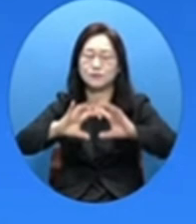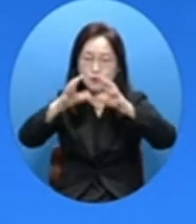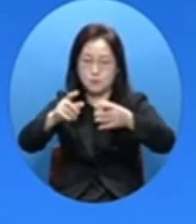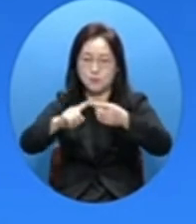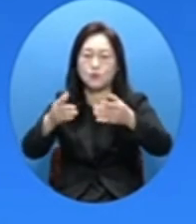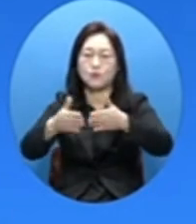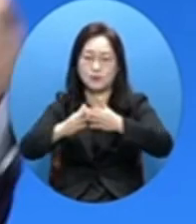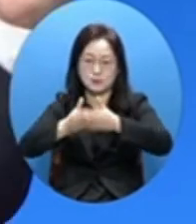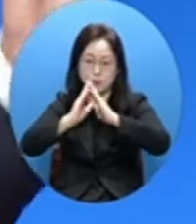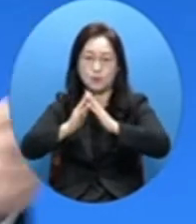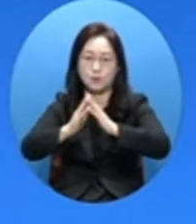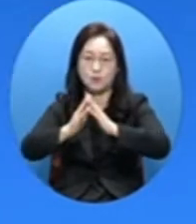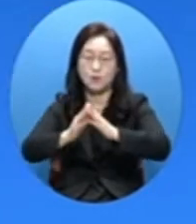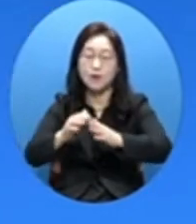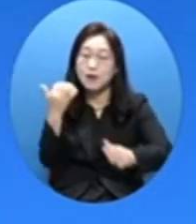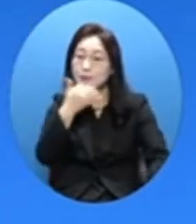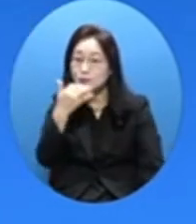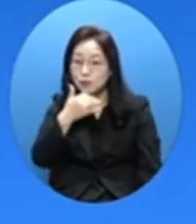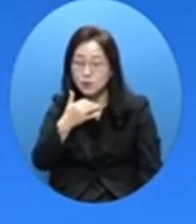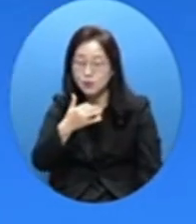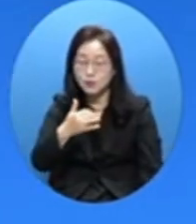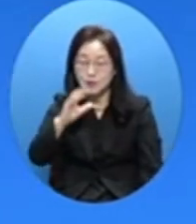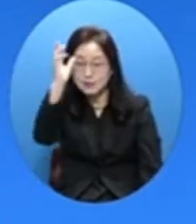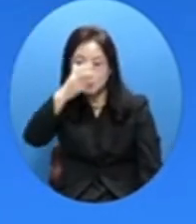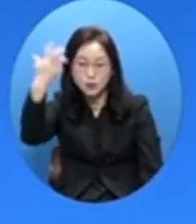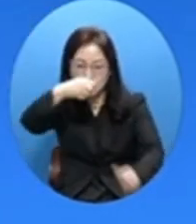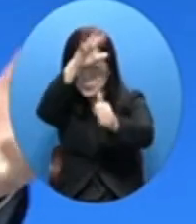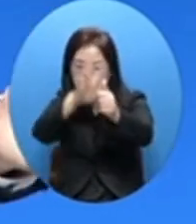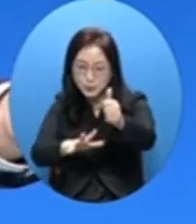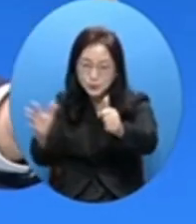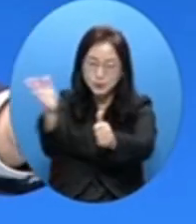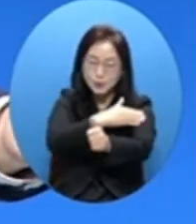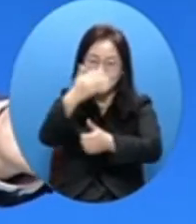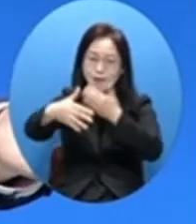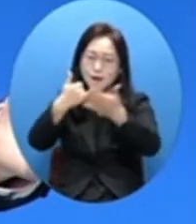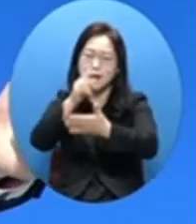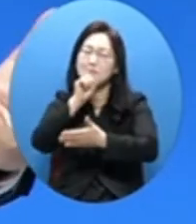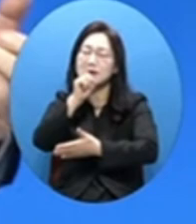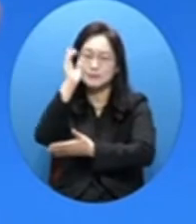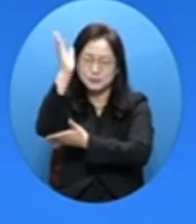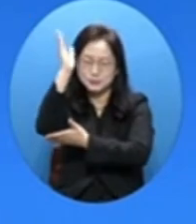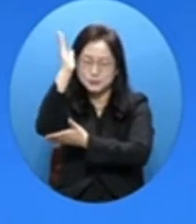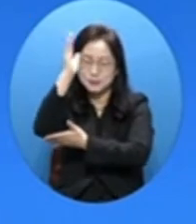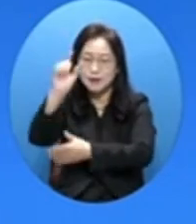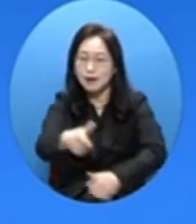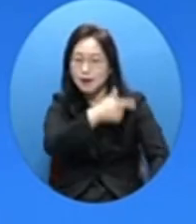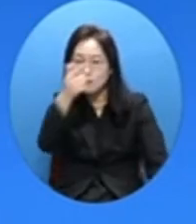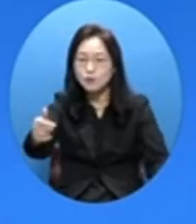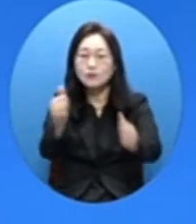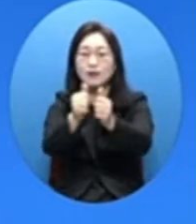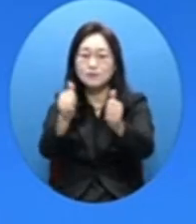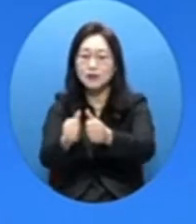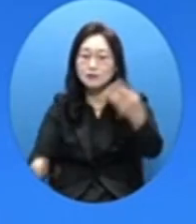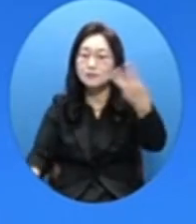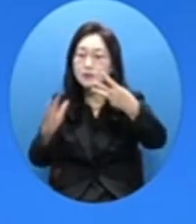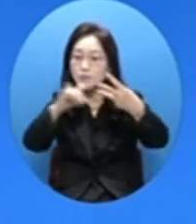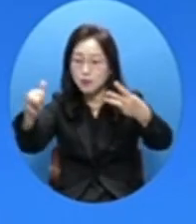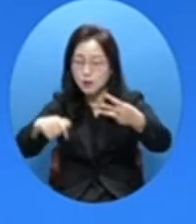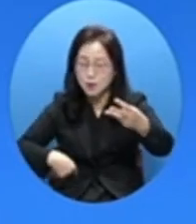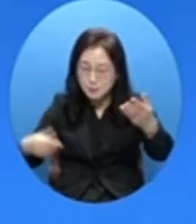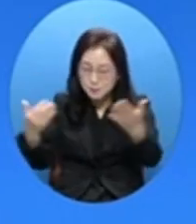때 베드로가 은혜 받고 나서 성령 받고 나서 말씀 전할 때 하루 남자로만 3천 명이 회개하고 돌아왔던